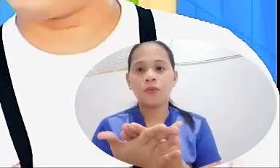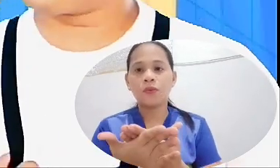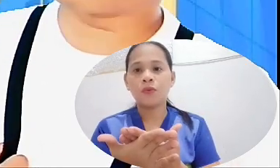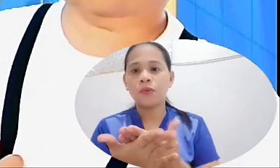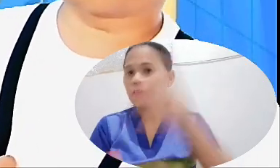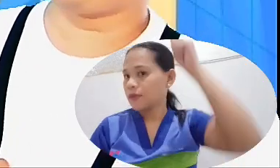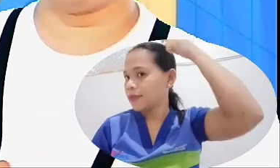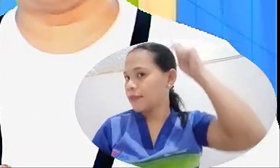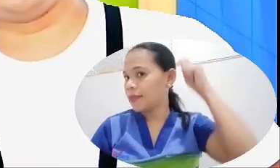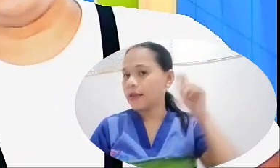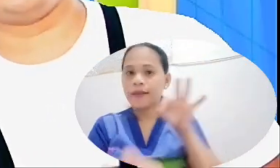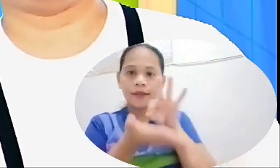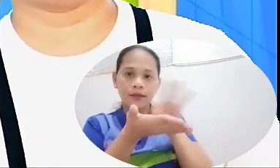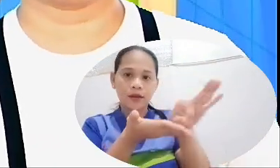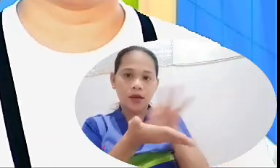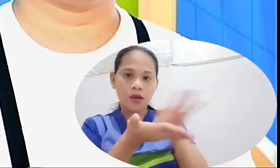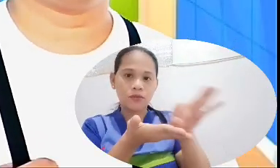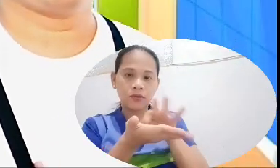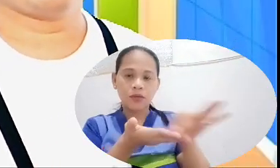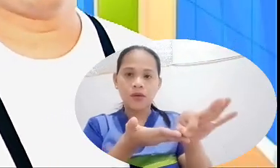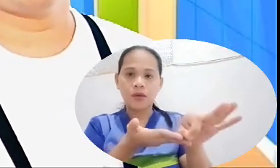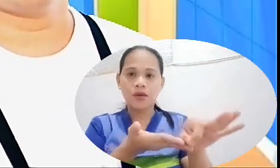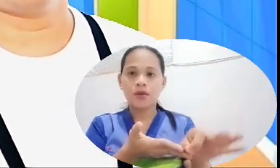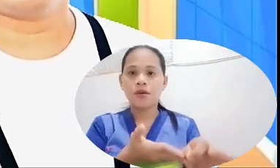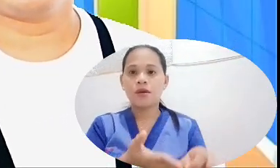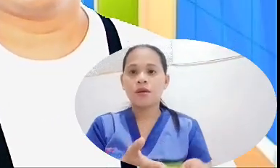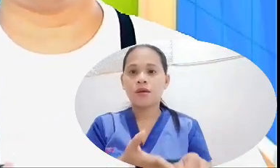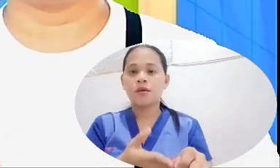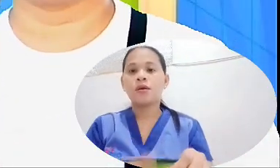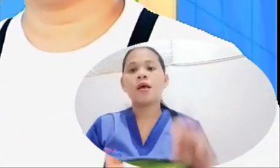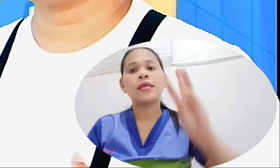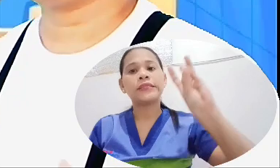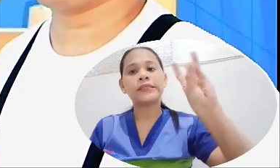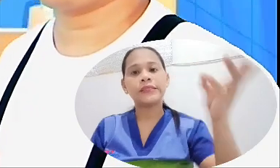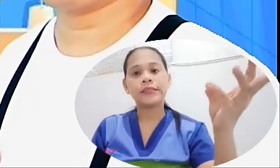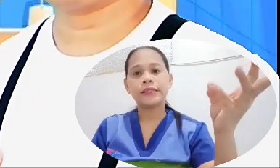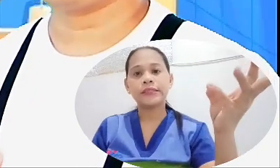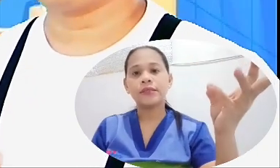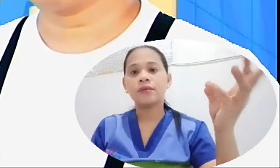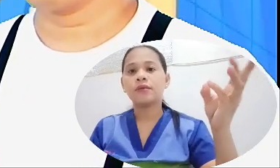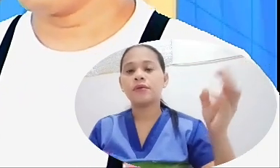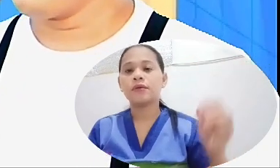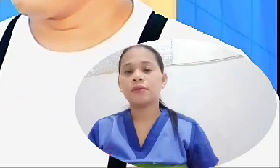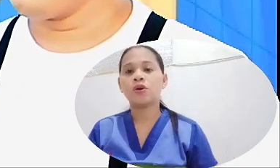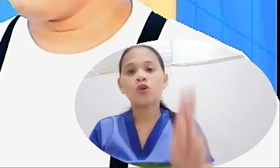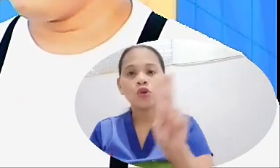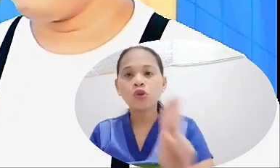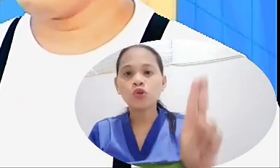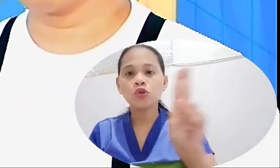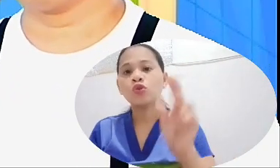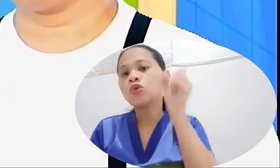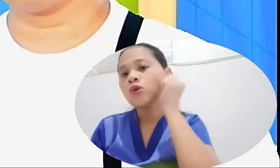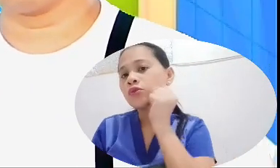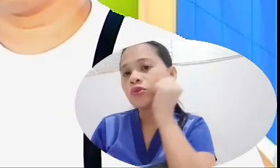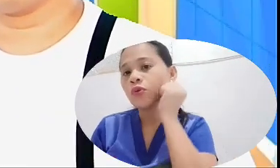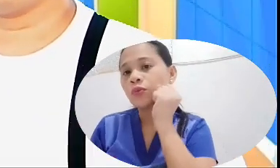Tenten. Salamat po. Oh. At pang-anim, gamit naman ang sabon,